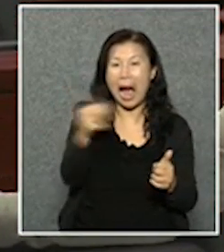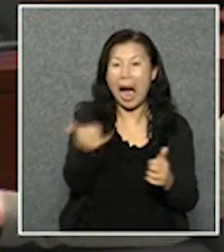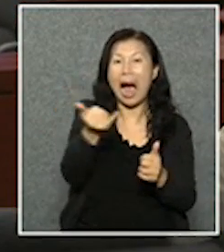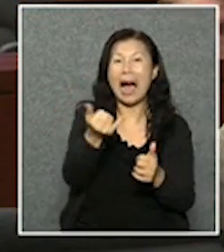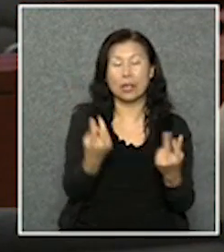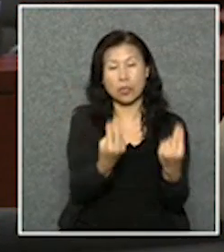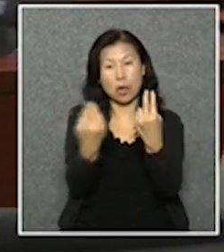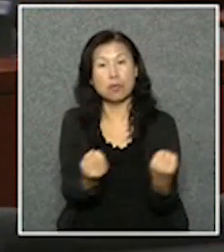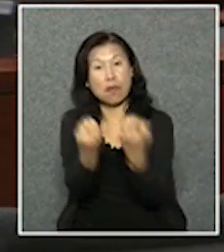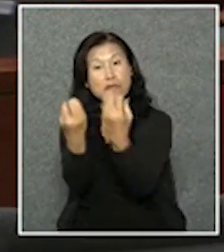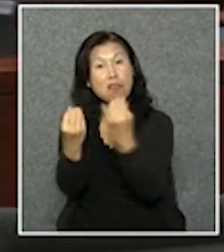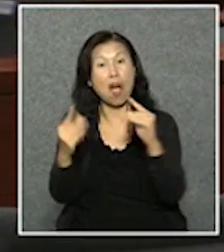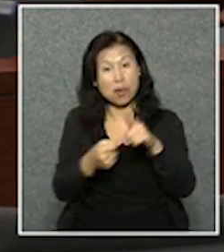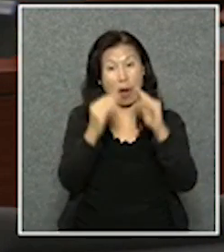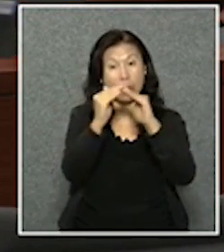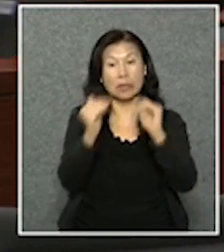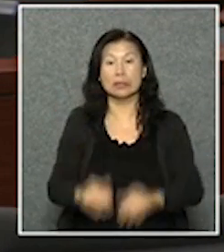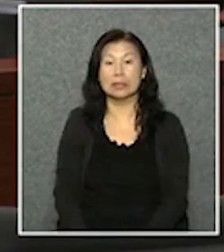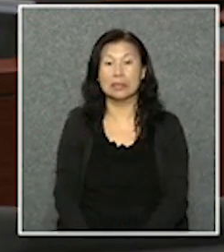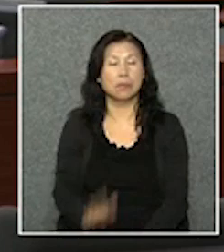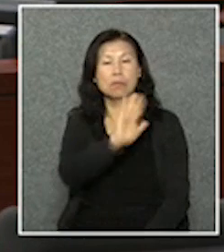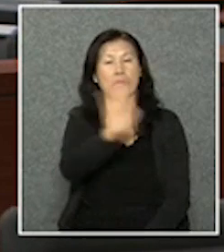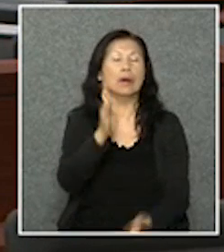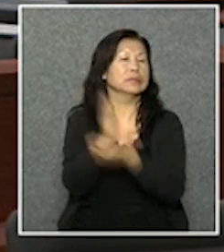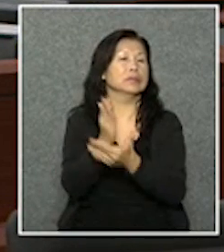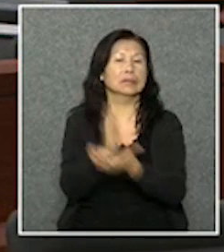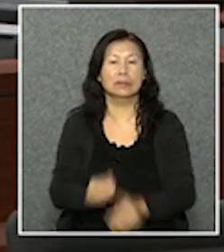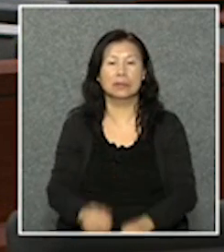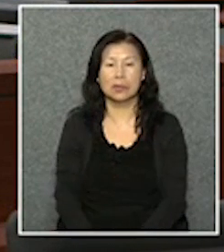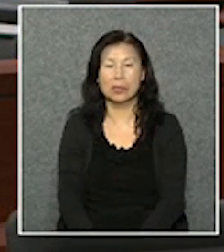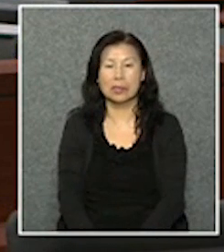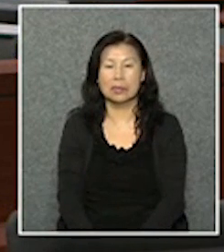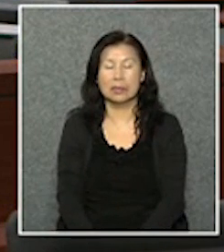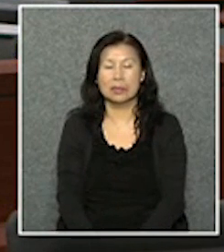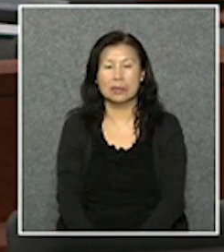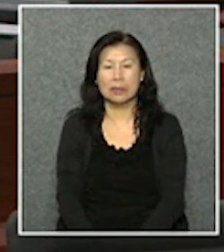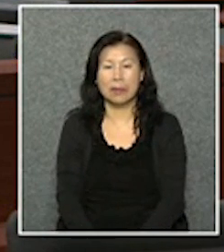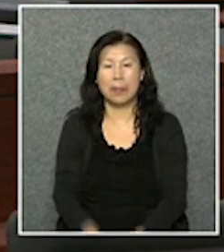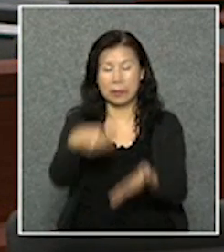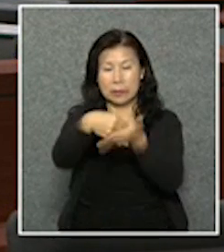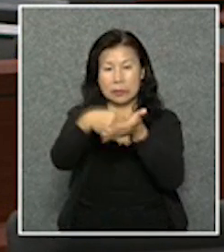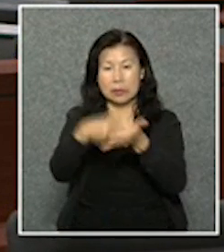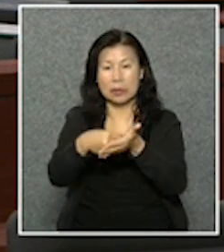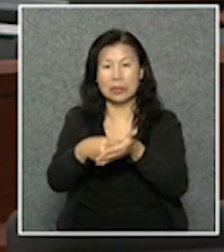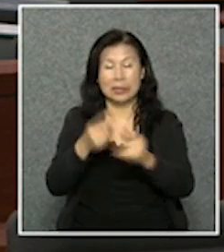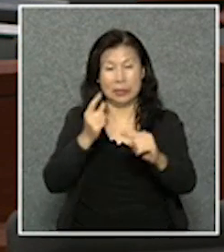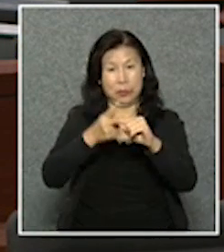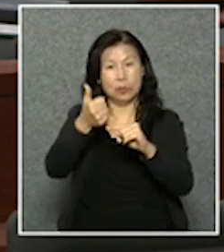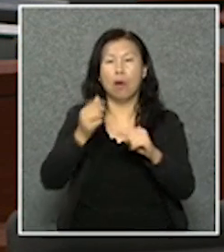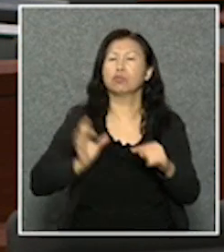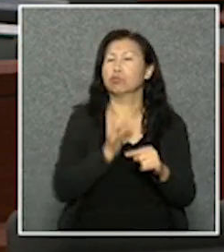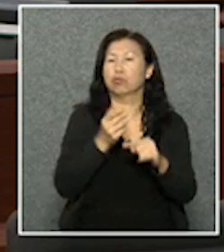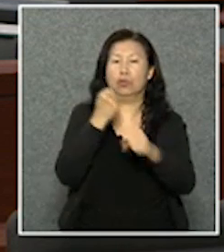？No 嚇，咁咧就即係所以即係買嘢呢個係好好